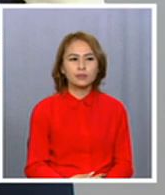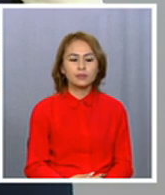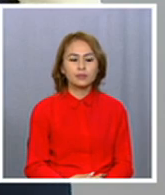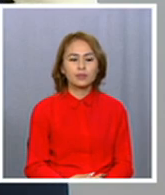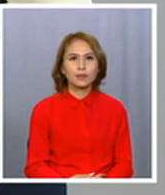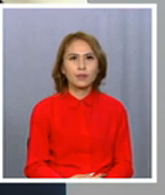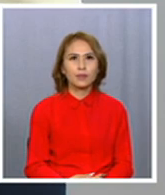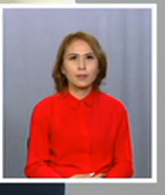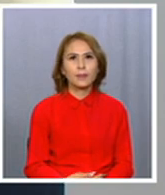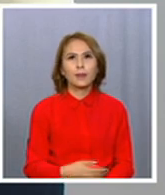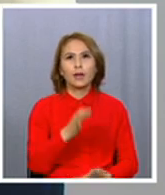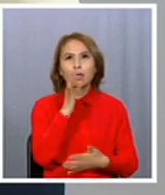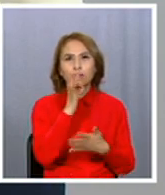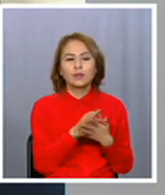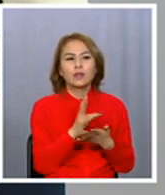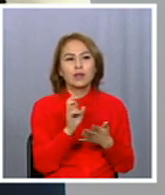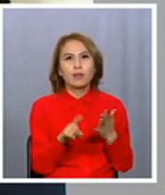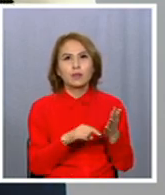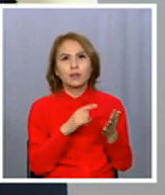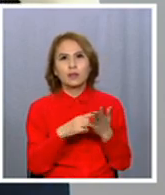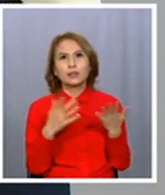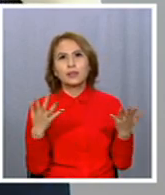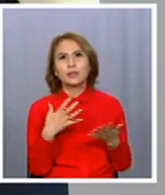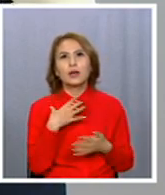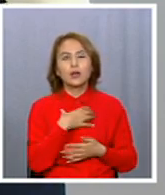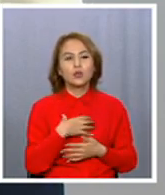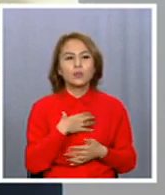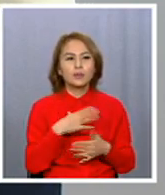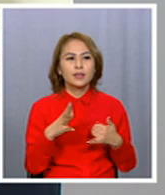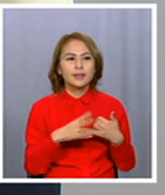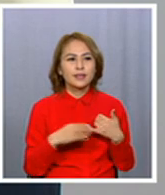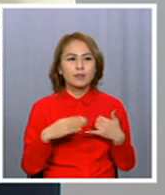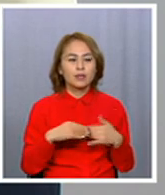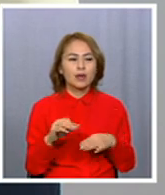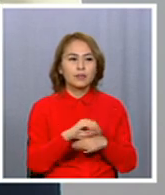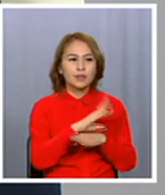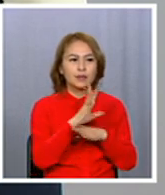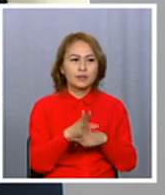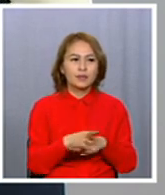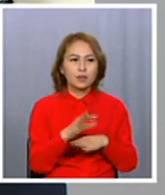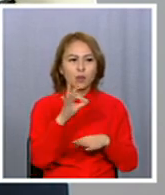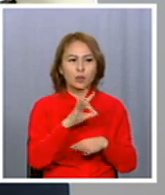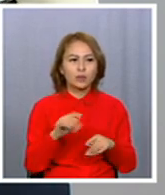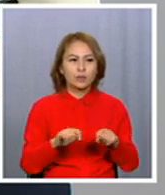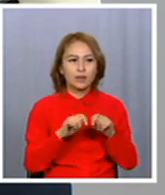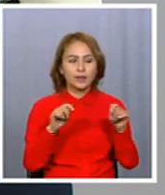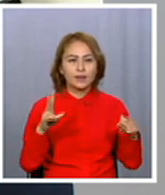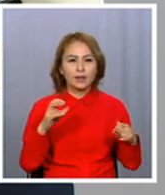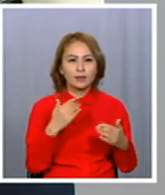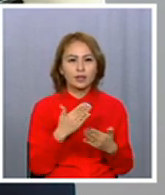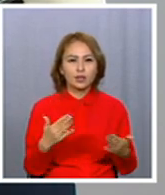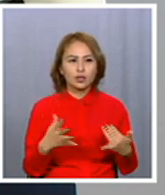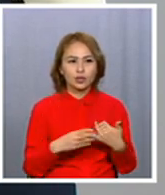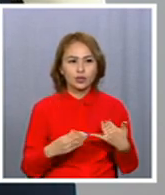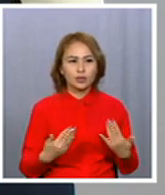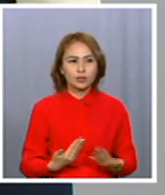Ответьте на вопрос, какие же особенности Земли обеспечивают существование на ней жизни?